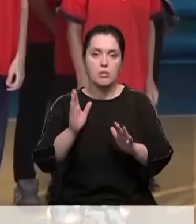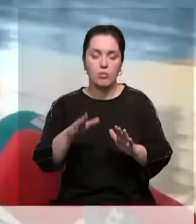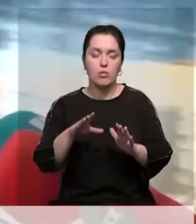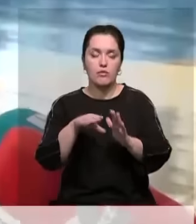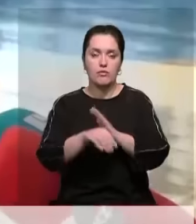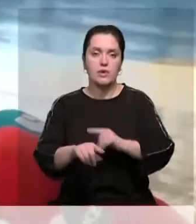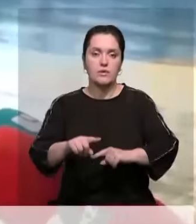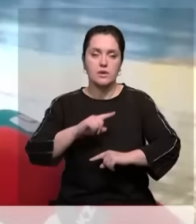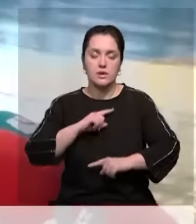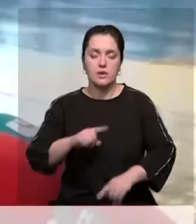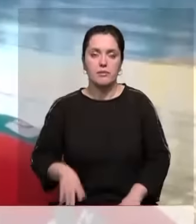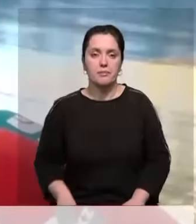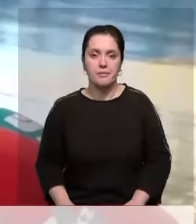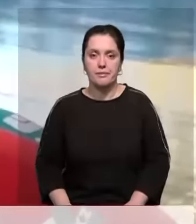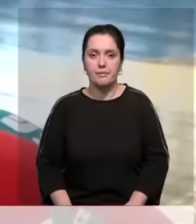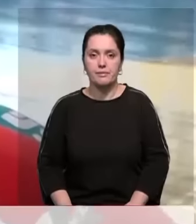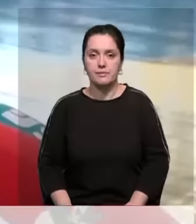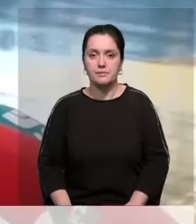финал.